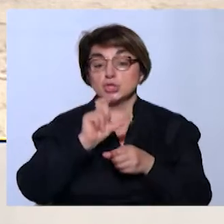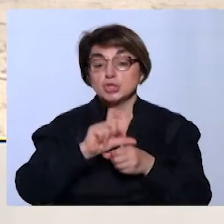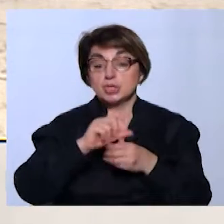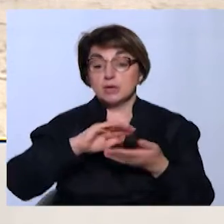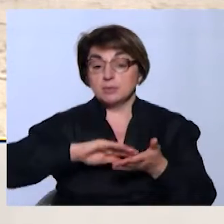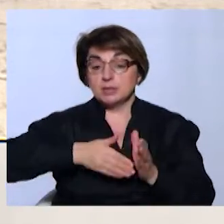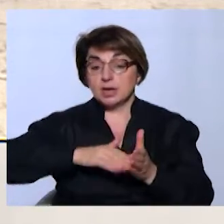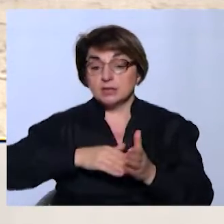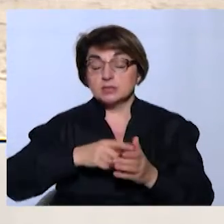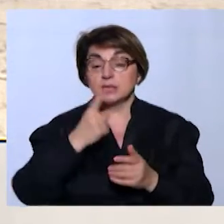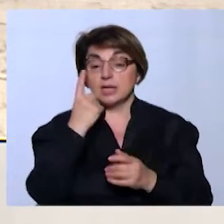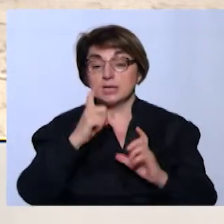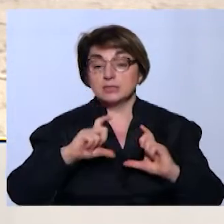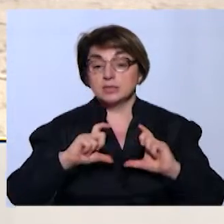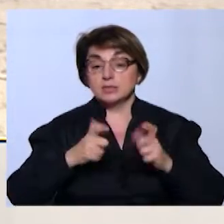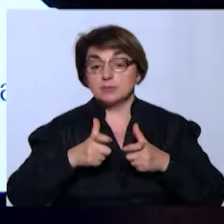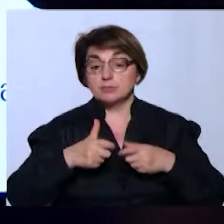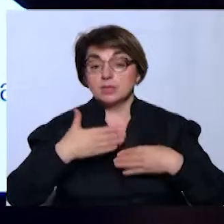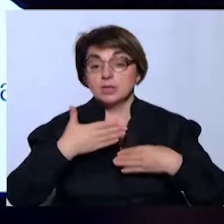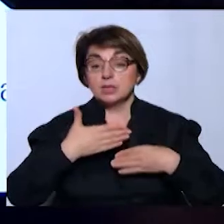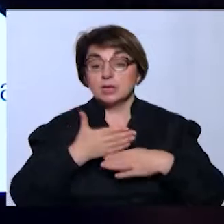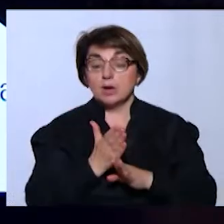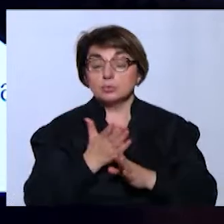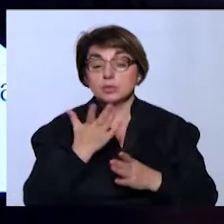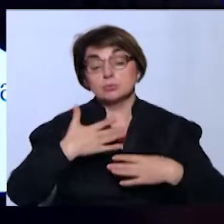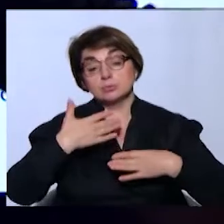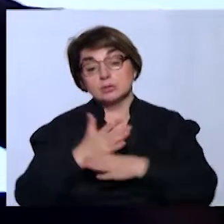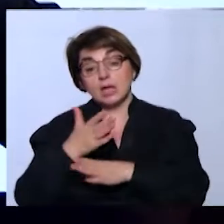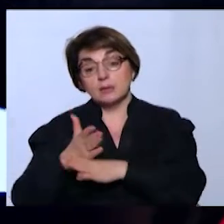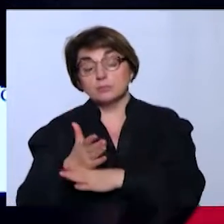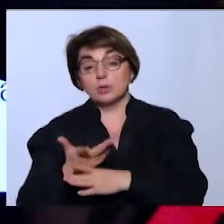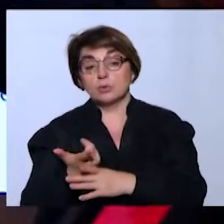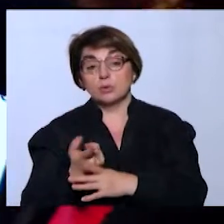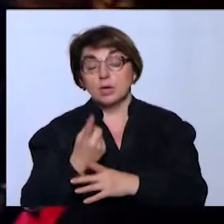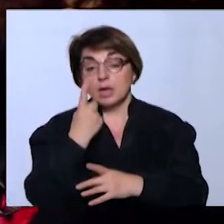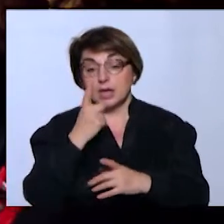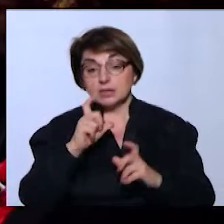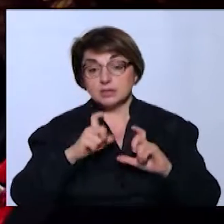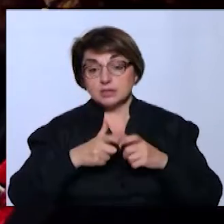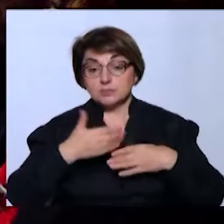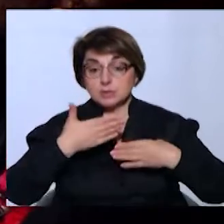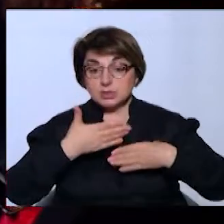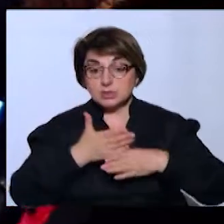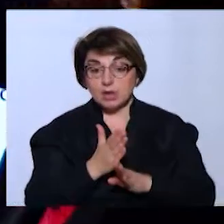და ერთი თეფში დაემტრა თუ გაუტყდა? ერთი თეფში გაუტყდა.